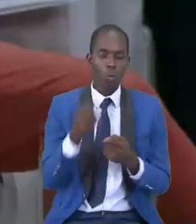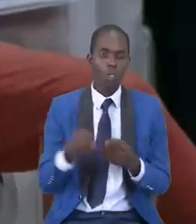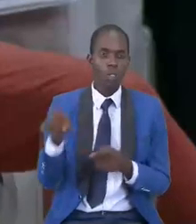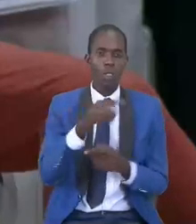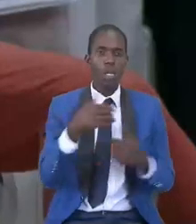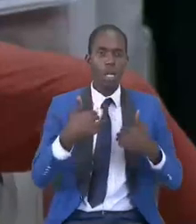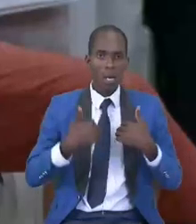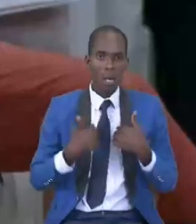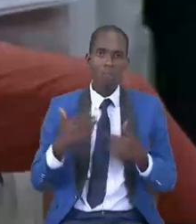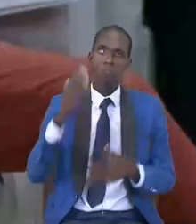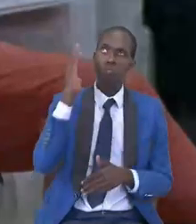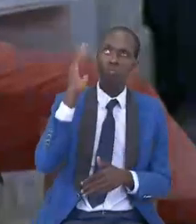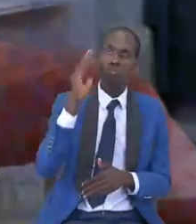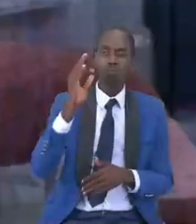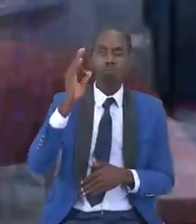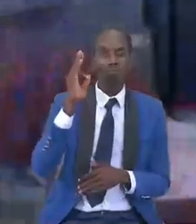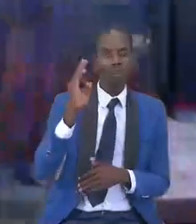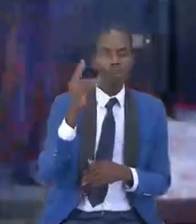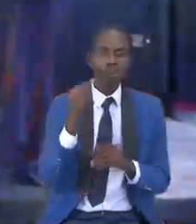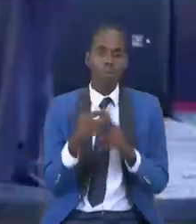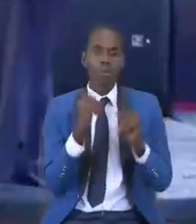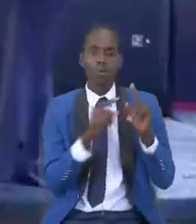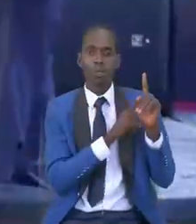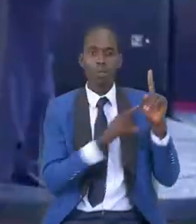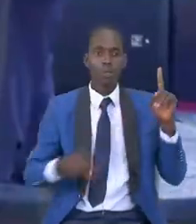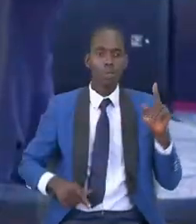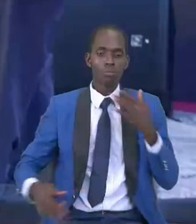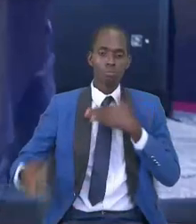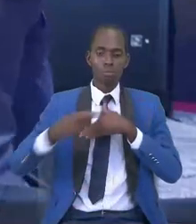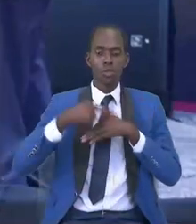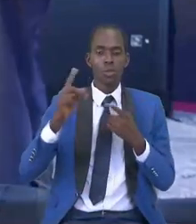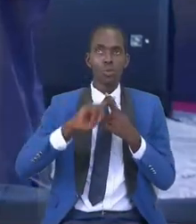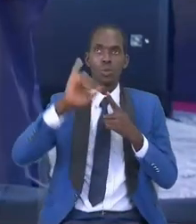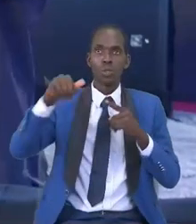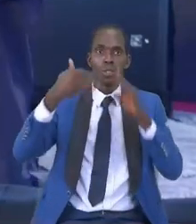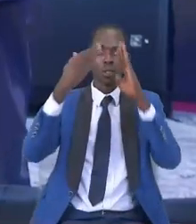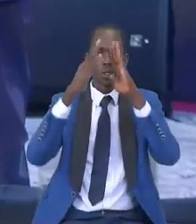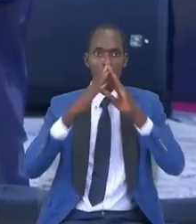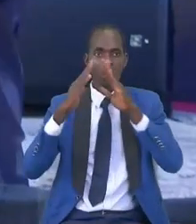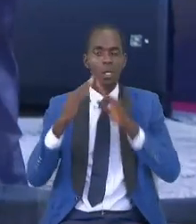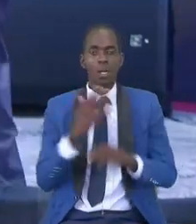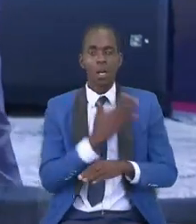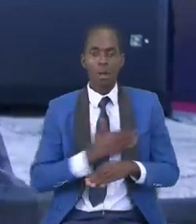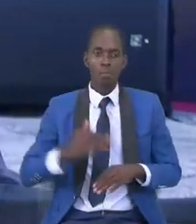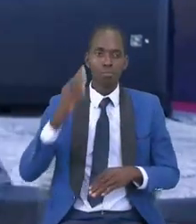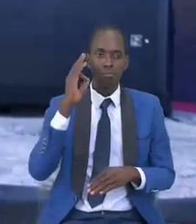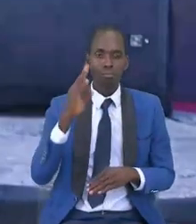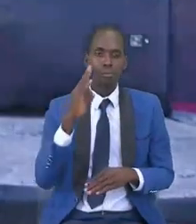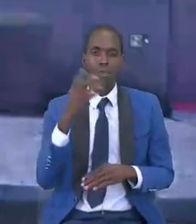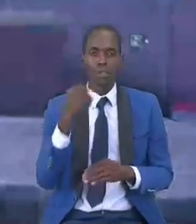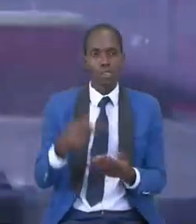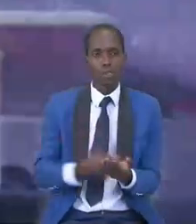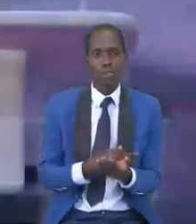après avoir rendu témoignage à la parole du Seigneur et après l'avoir prêché, Pierre et Jean retournaient